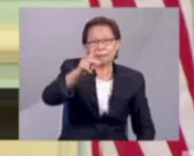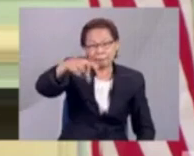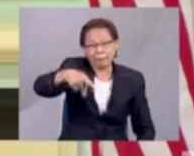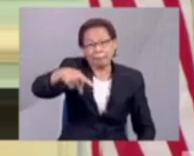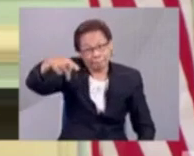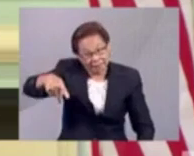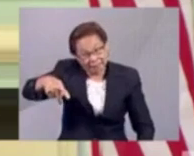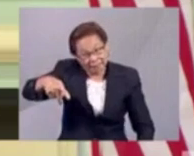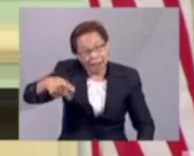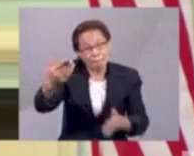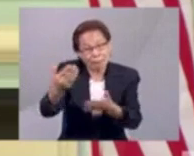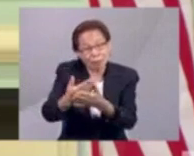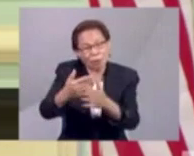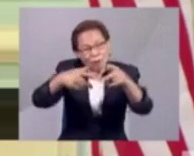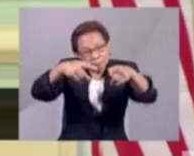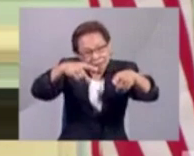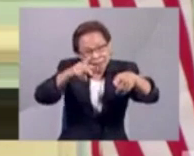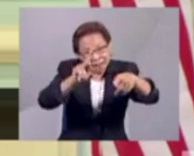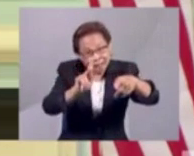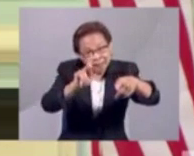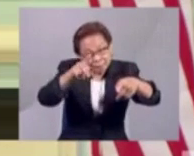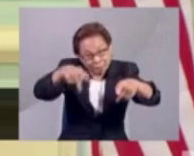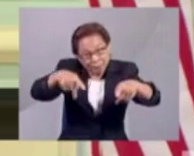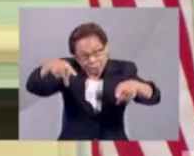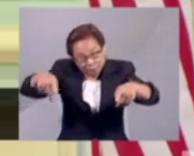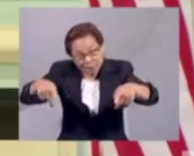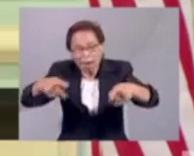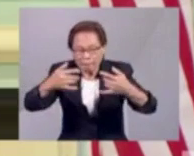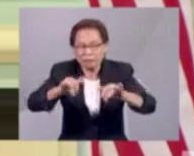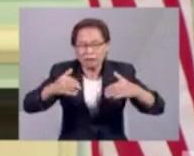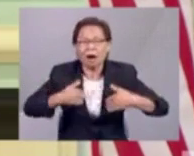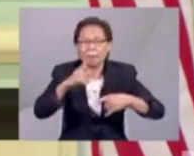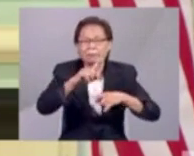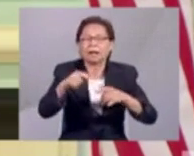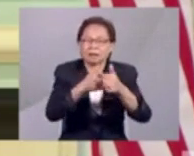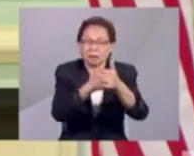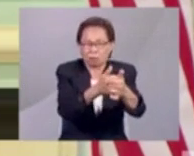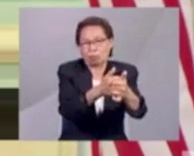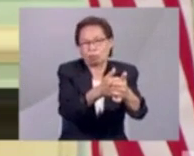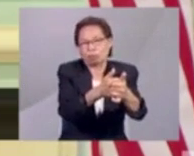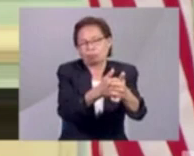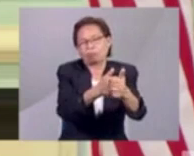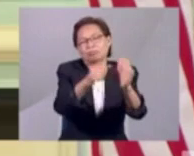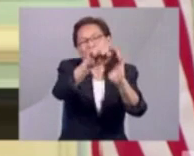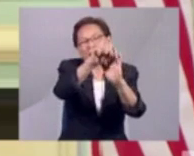PKPP masih lagi ada dan masih tertakluk kepada Akta